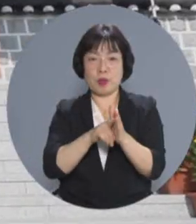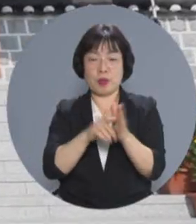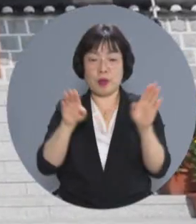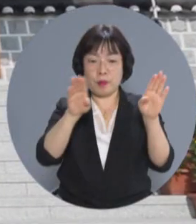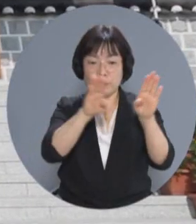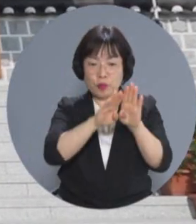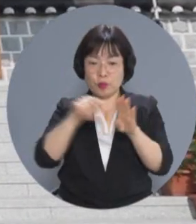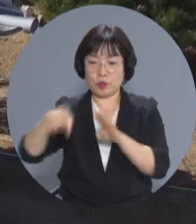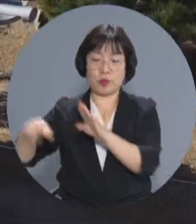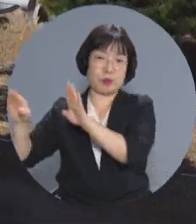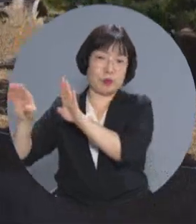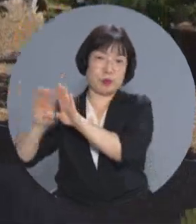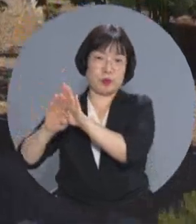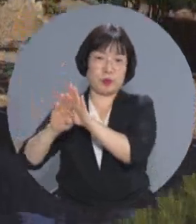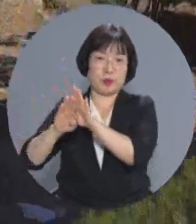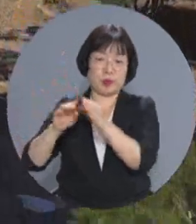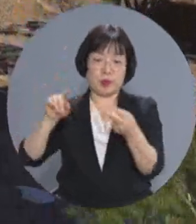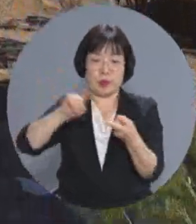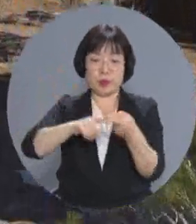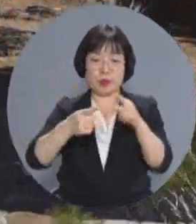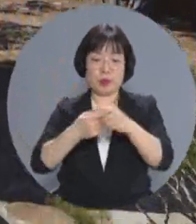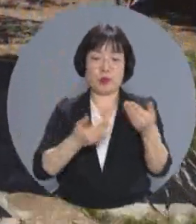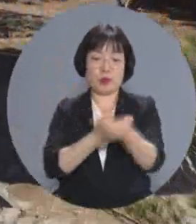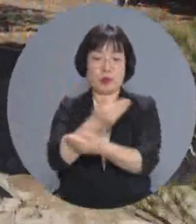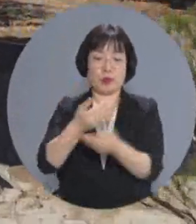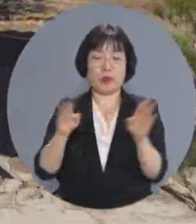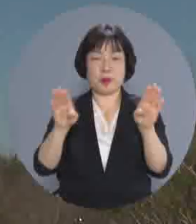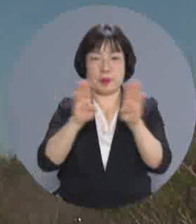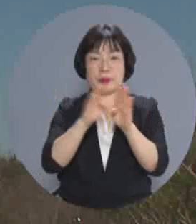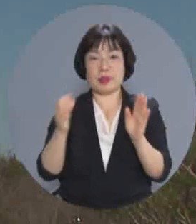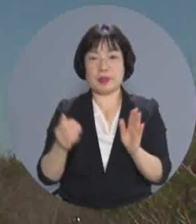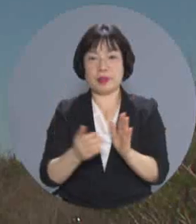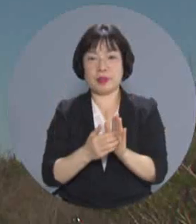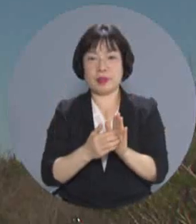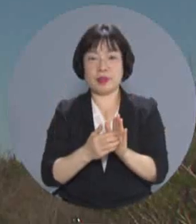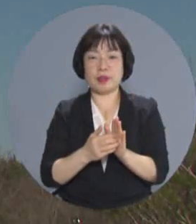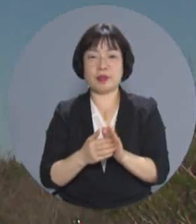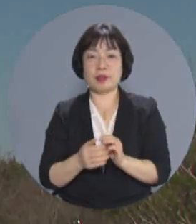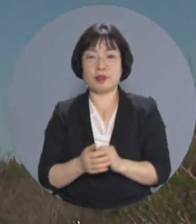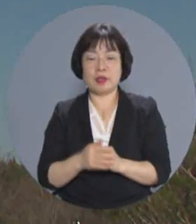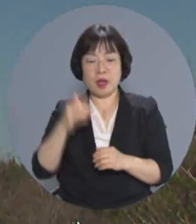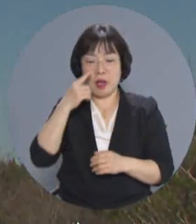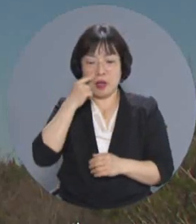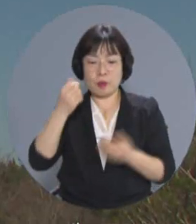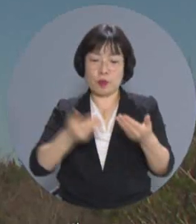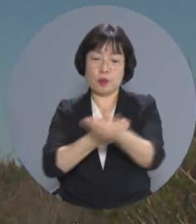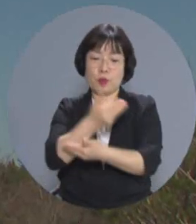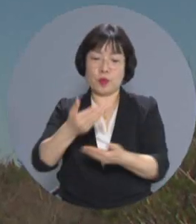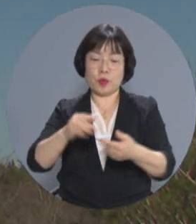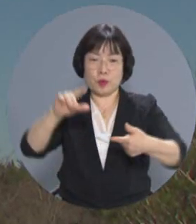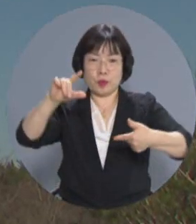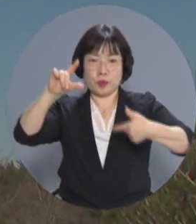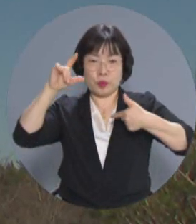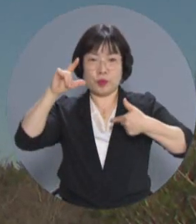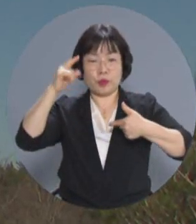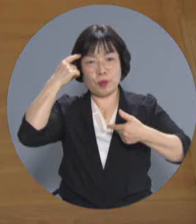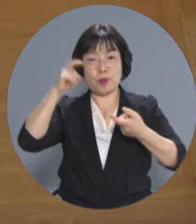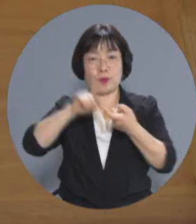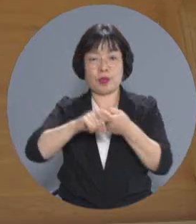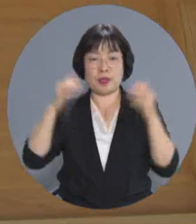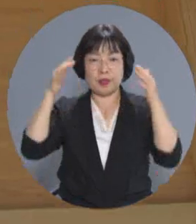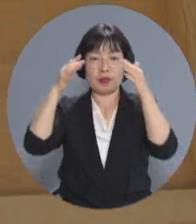백제문과 왕인문이 한일 양국의 세워졌습니다 고대부터 이혼 한일 교류의 상징으로 주목받고